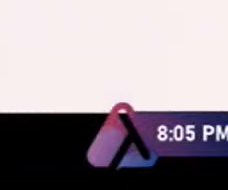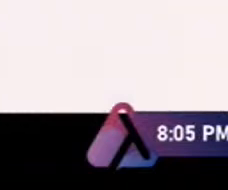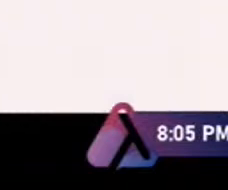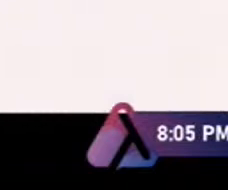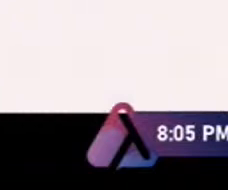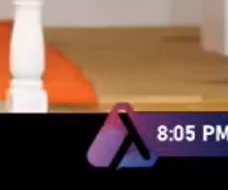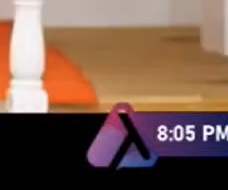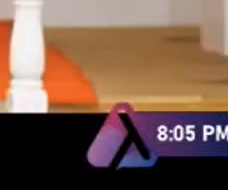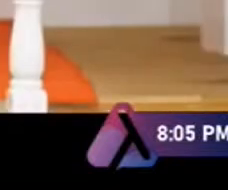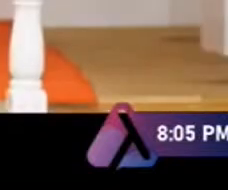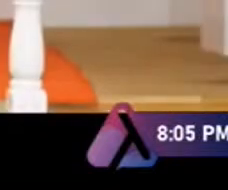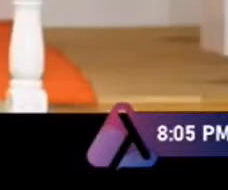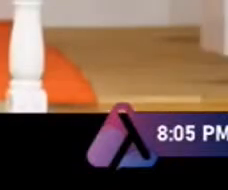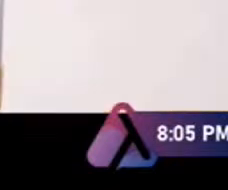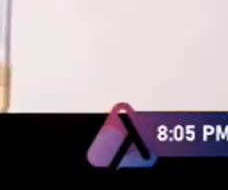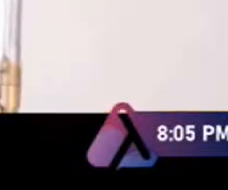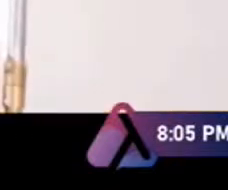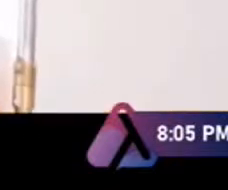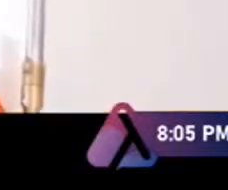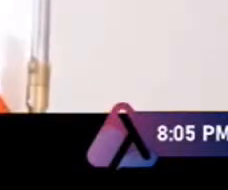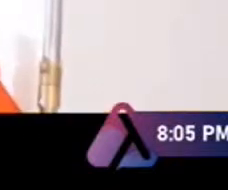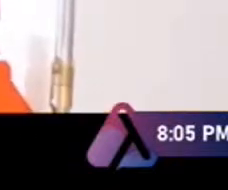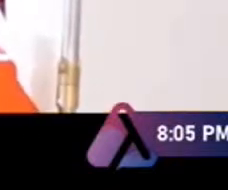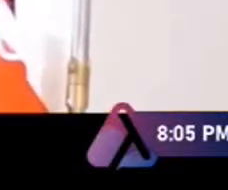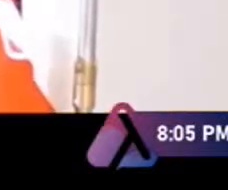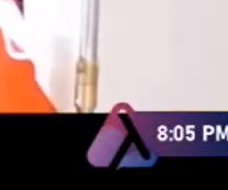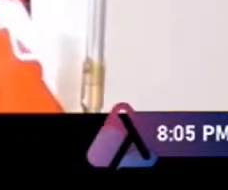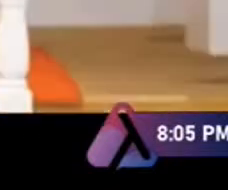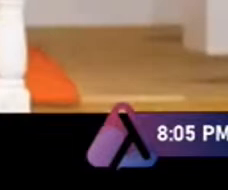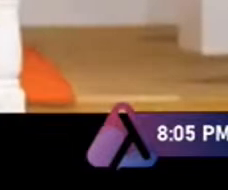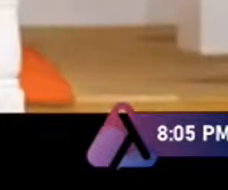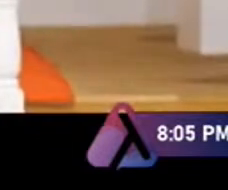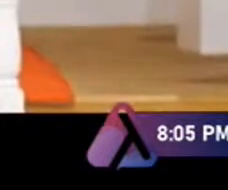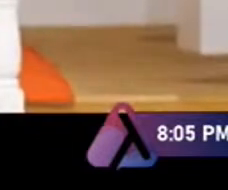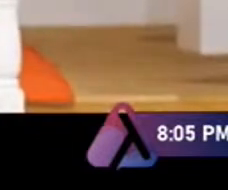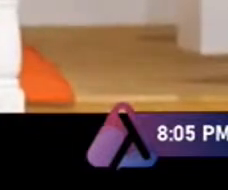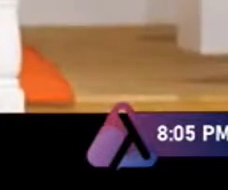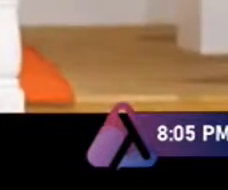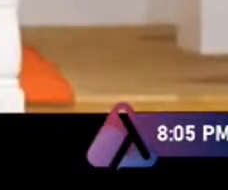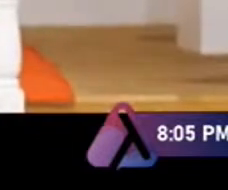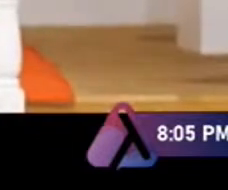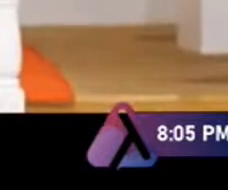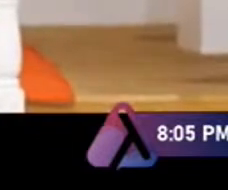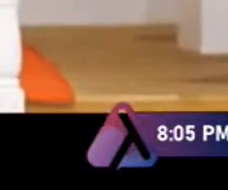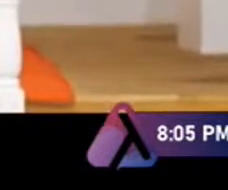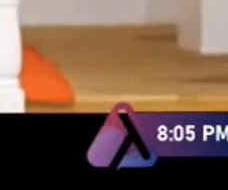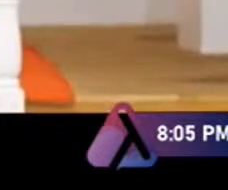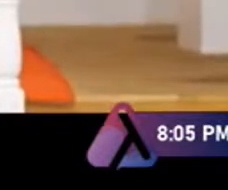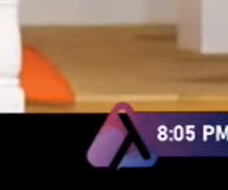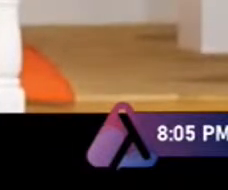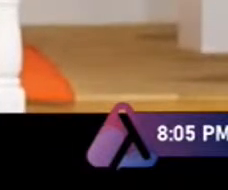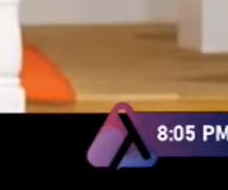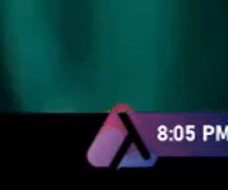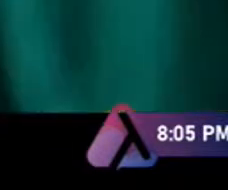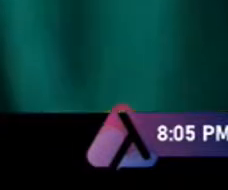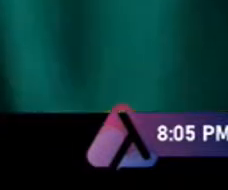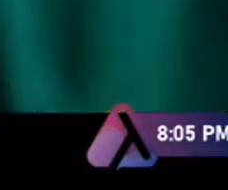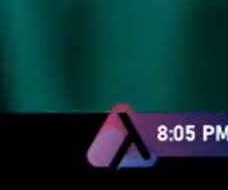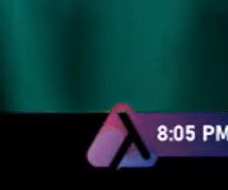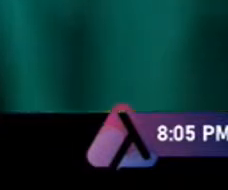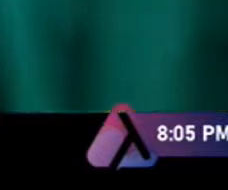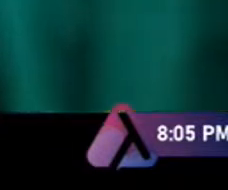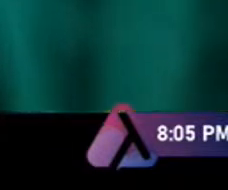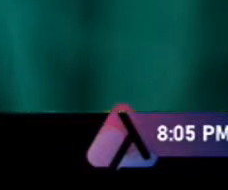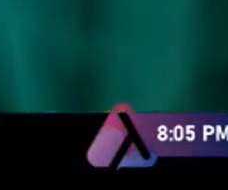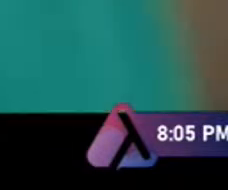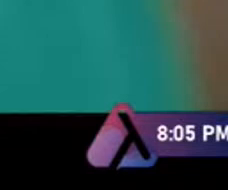Boy, ne wa meya na gya